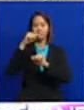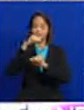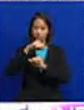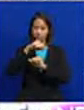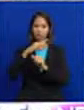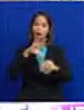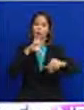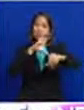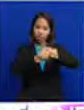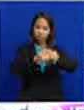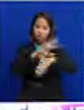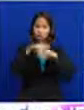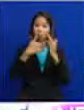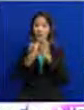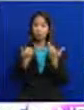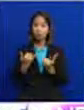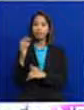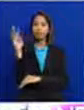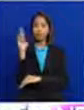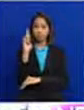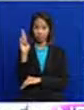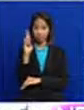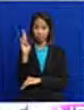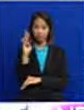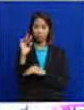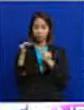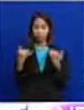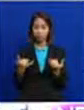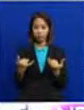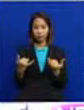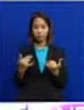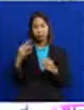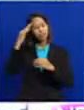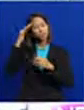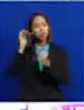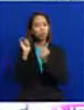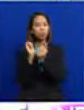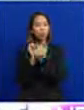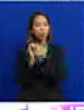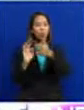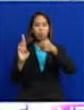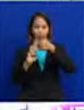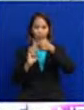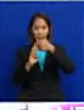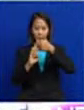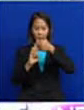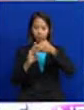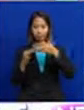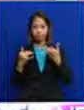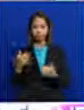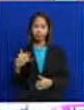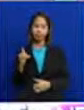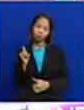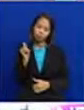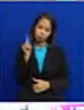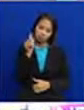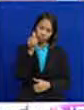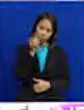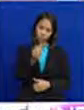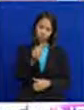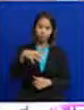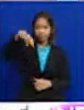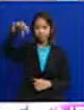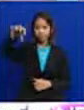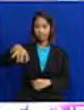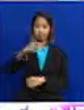ะขณะที่ช่วงเที่ยงวันนี้นะคะพลตำรวจเอกเฉลิมเกียรติศรีวรขานรองผู้บัญชาการตำรวจแห่งชาติก็จะลงพื้นที่ที่สถานีต